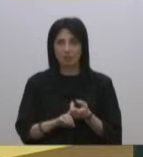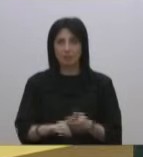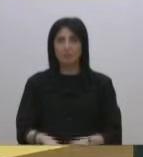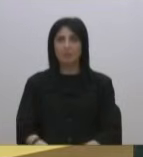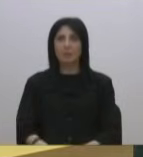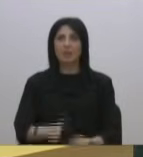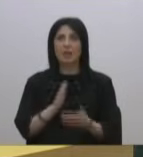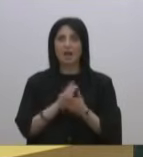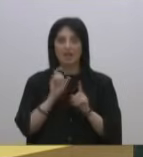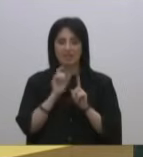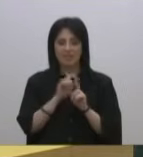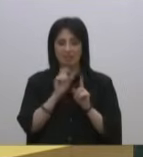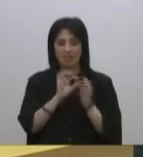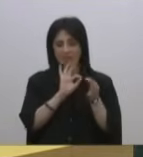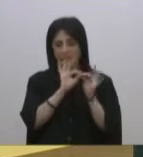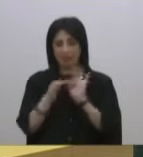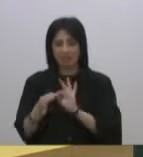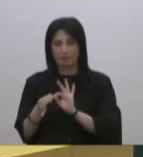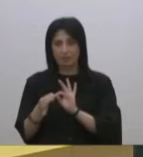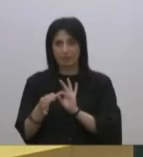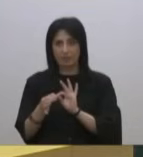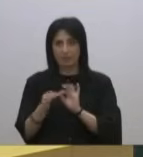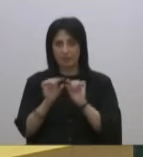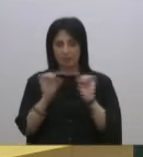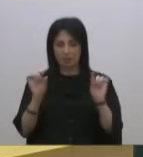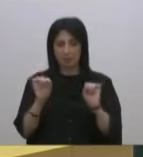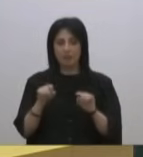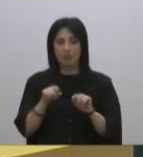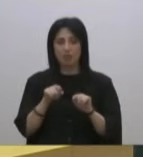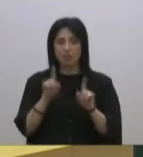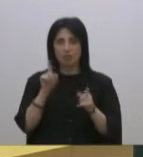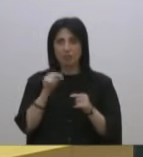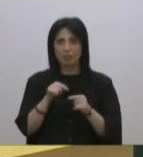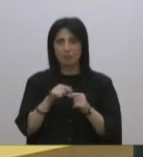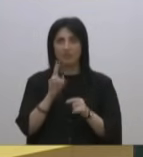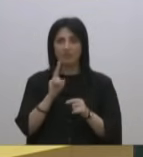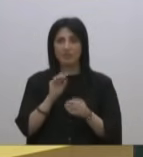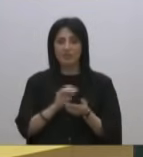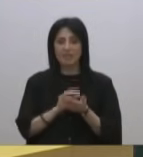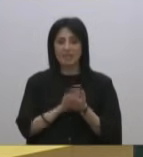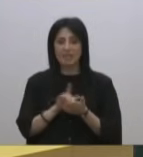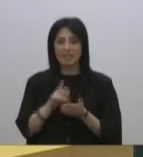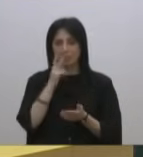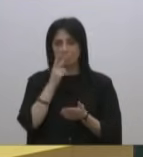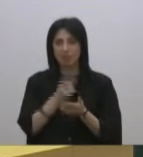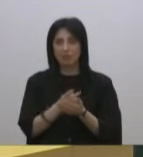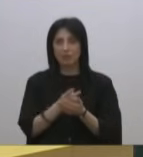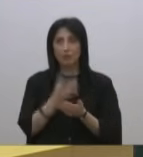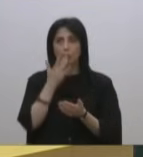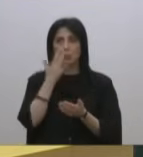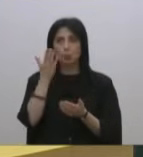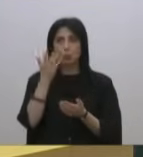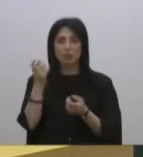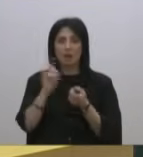არის სიტყვა სიტყვით აი ეს ტერმინი და შესაბამისად ვინც რეგისტრირდებიან, მიიჩნევიან